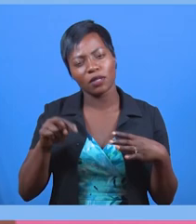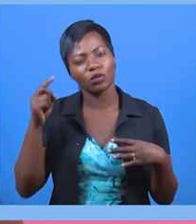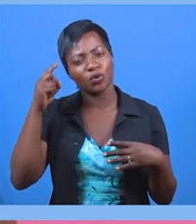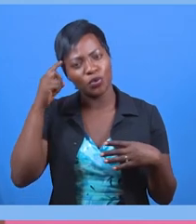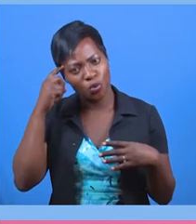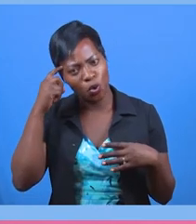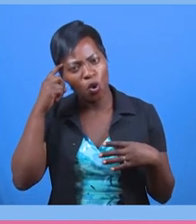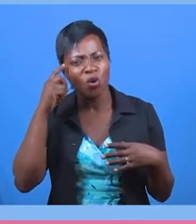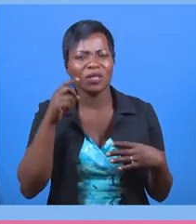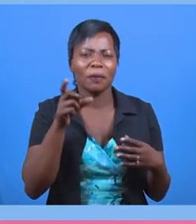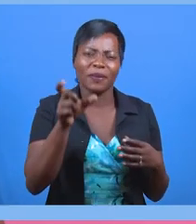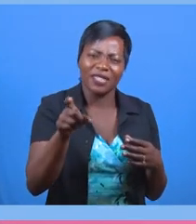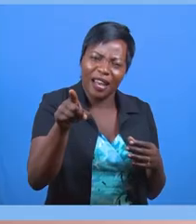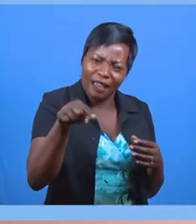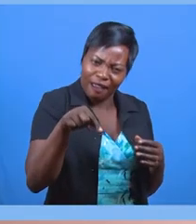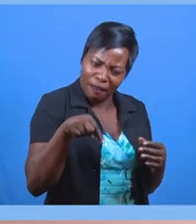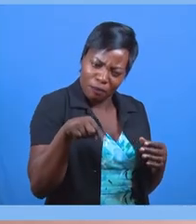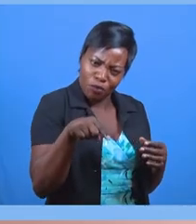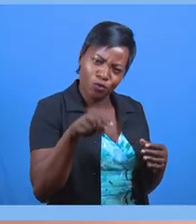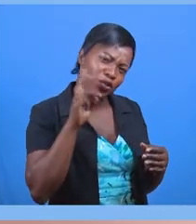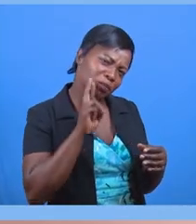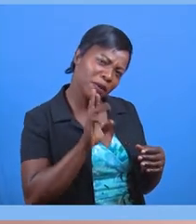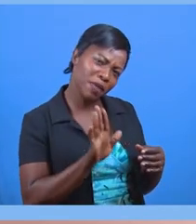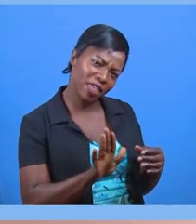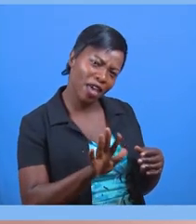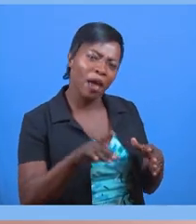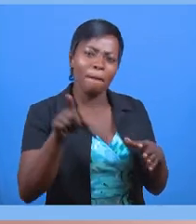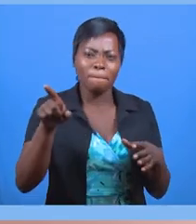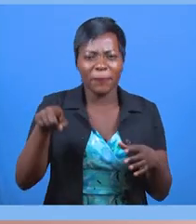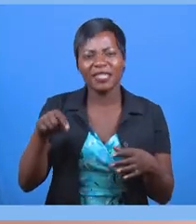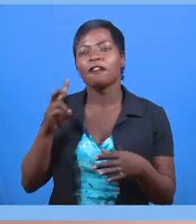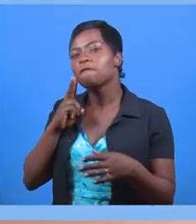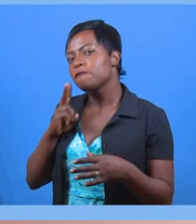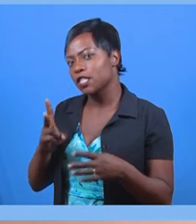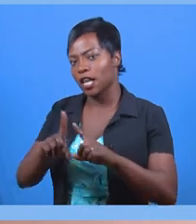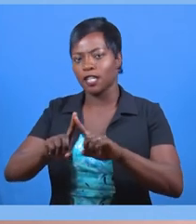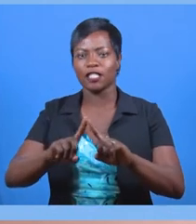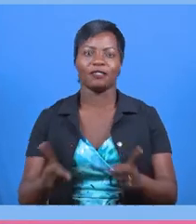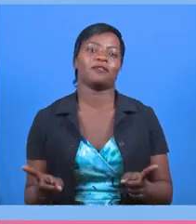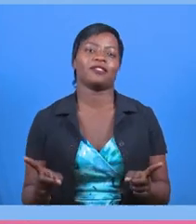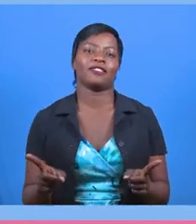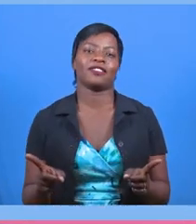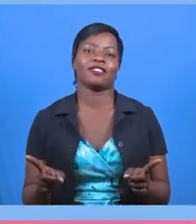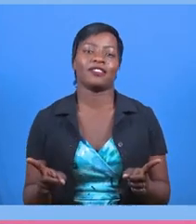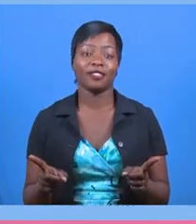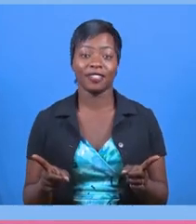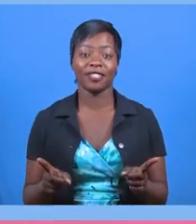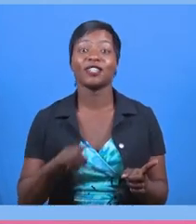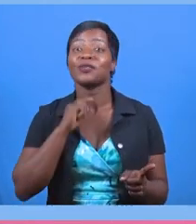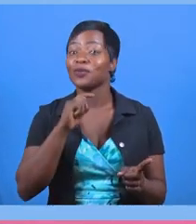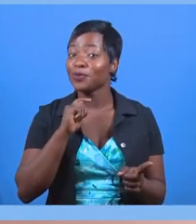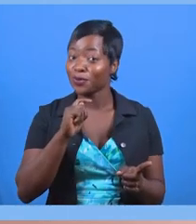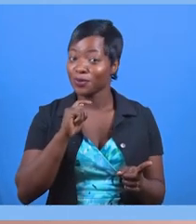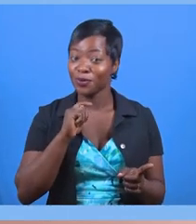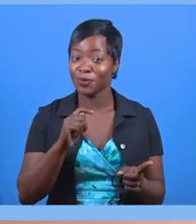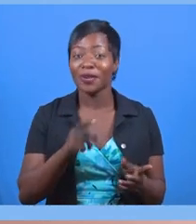pakati pemushanyi nemuwi. Ndizvozvo zvadiwa tariri nyaya iri pano kuramba ichingokora muto. Imimi makashanya